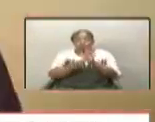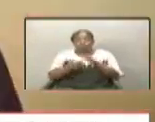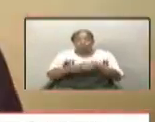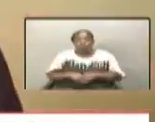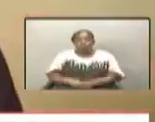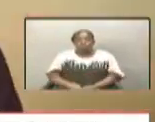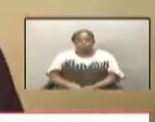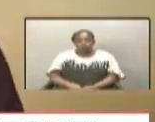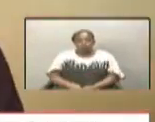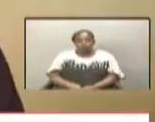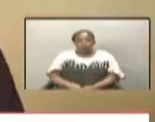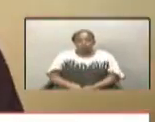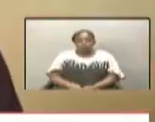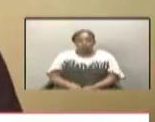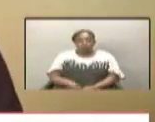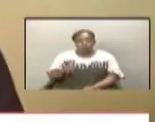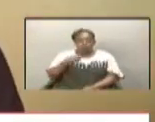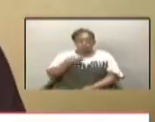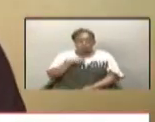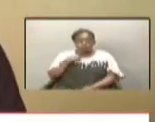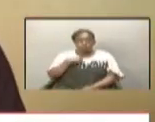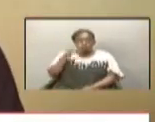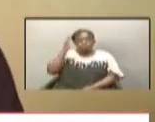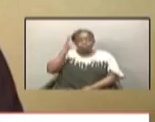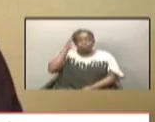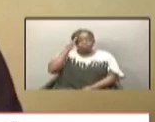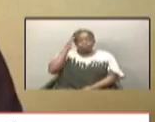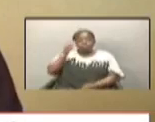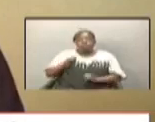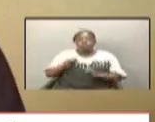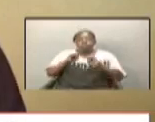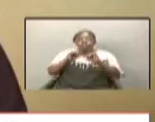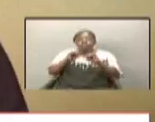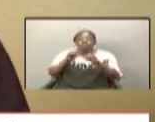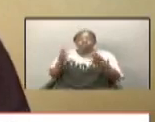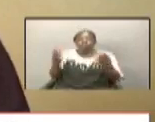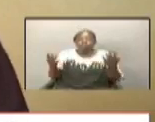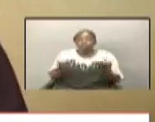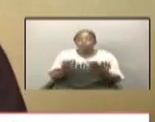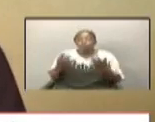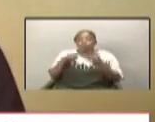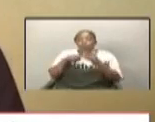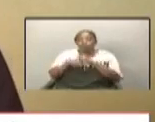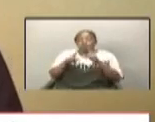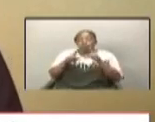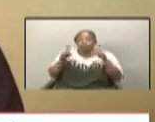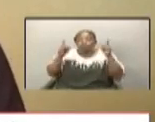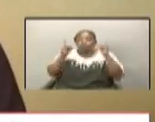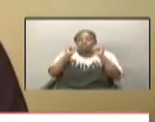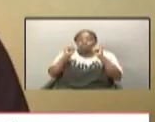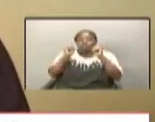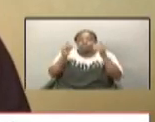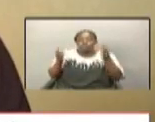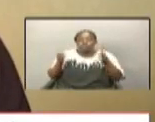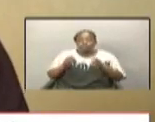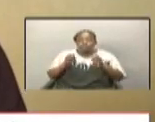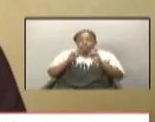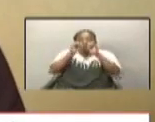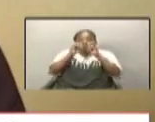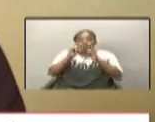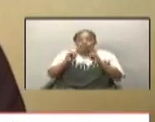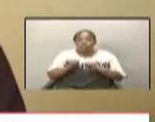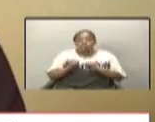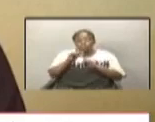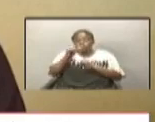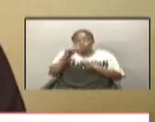nera ndi mukakafu nti amatendekero gye bagenda mu gonna universities institution izo